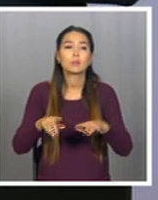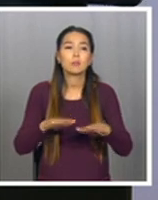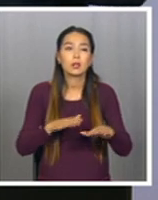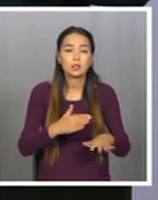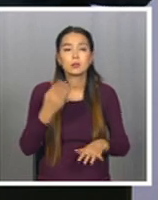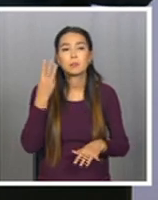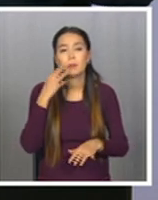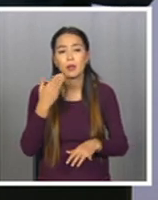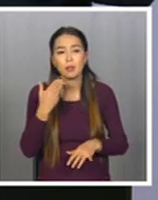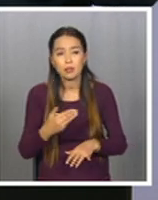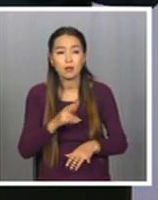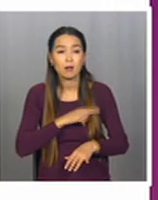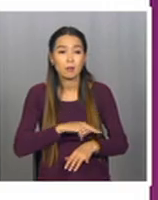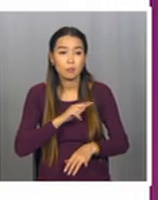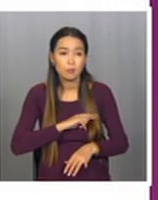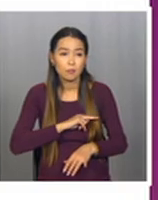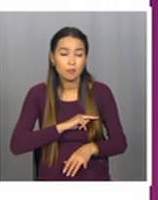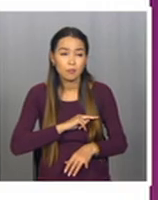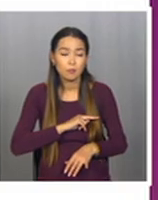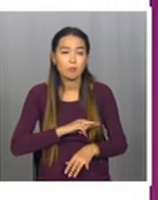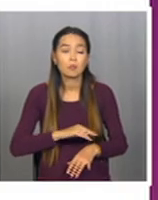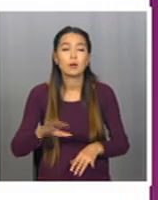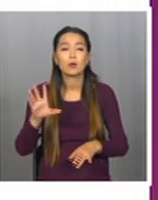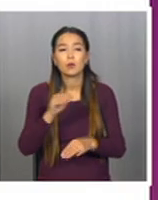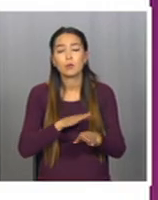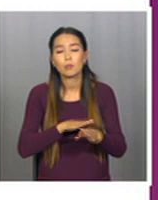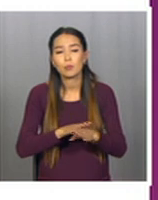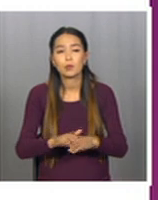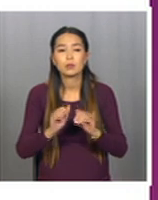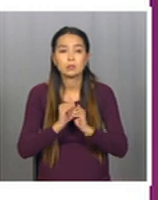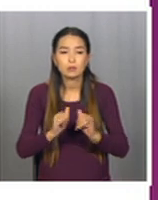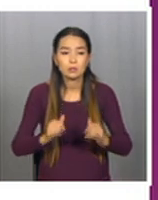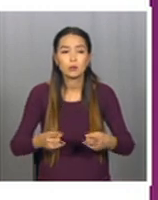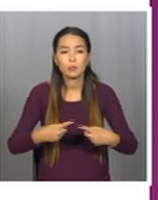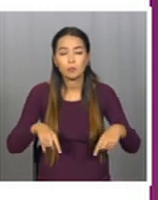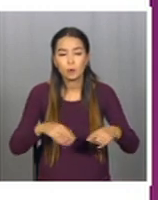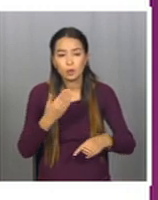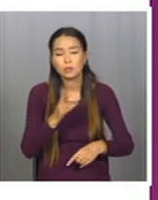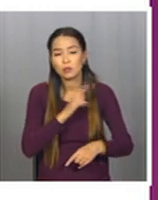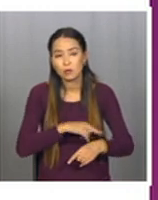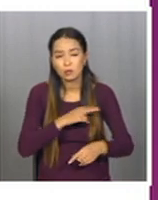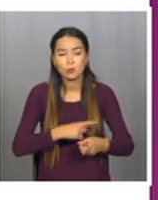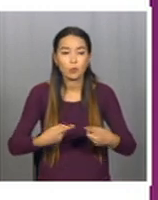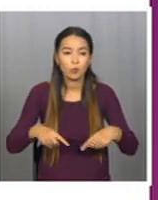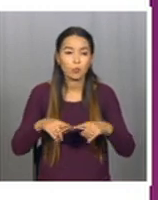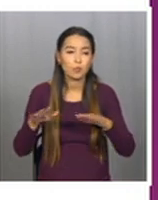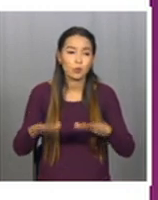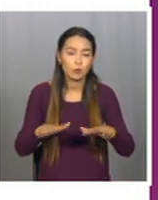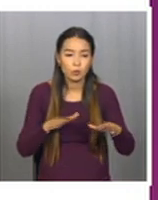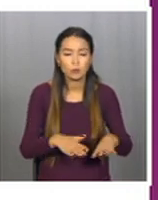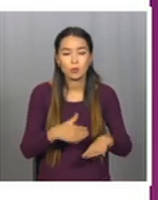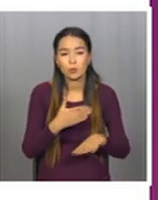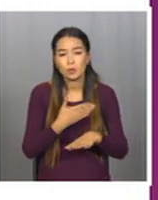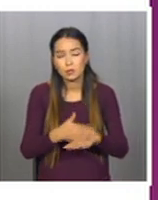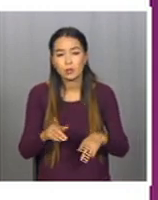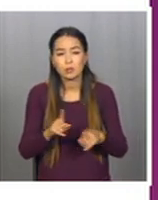модельде бүткін игерілген қоғамдық игіліктерді қоғамның ортасында бөліп беру